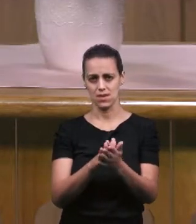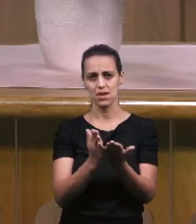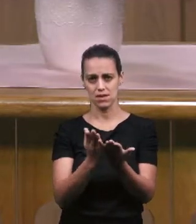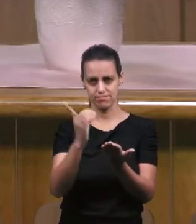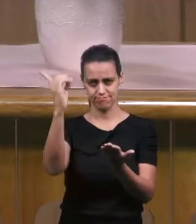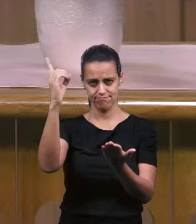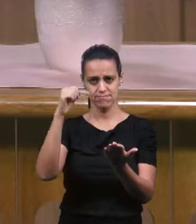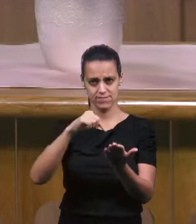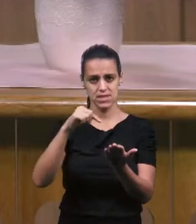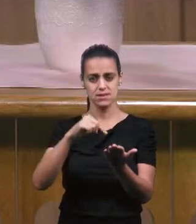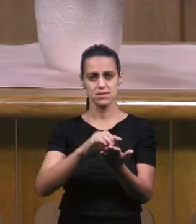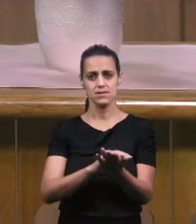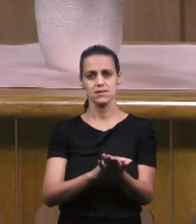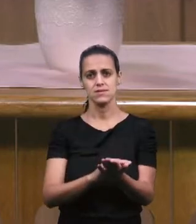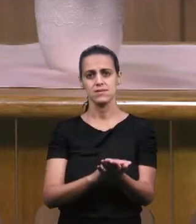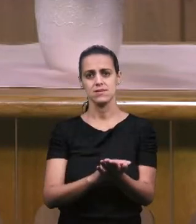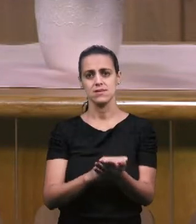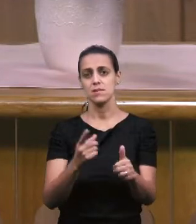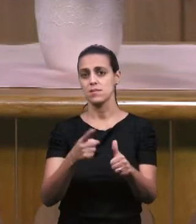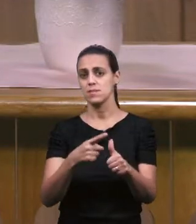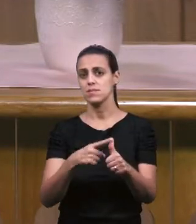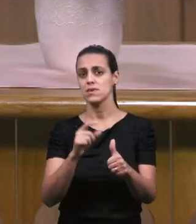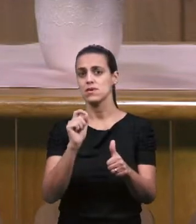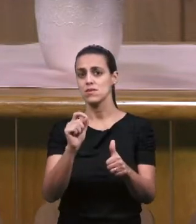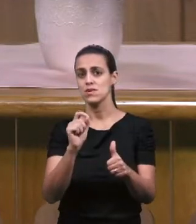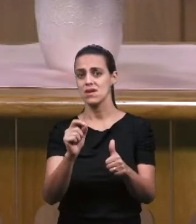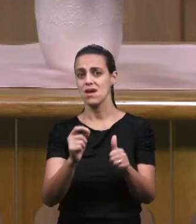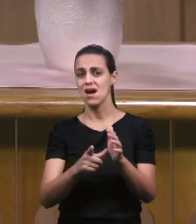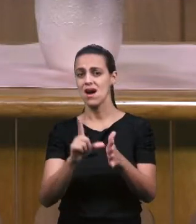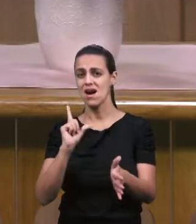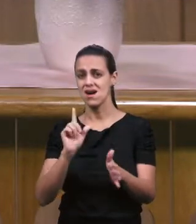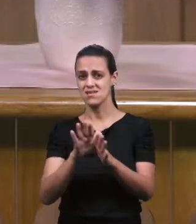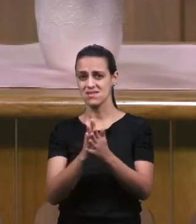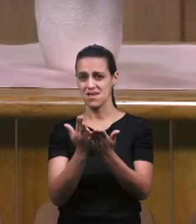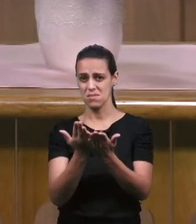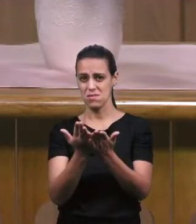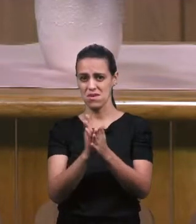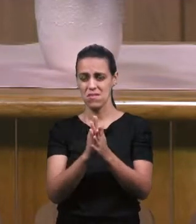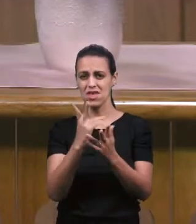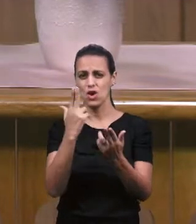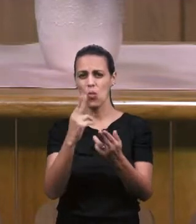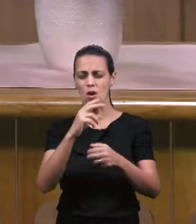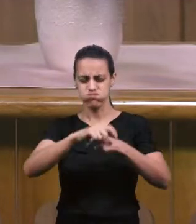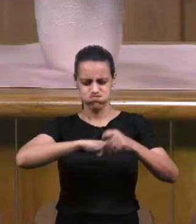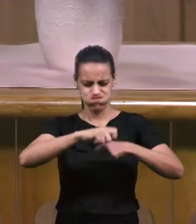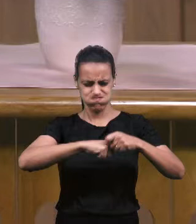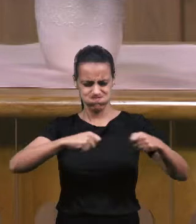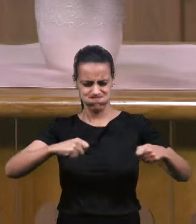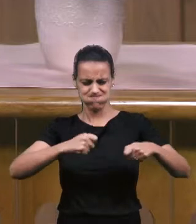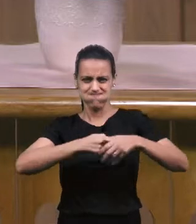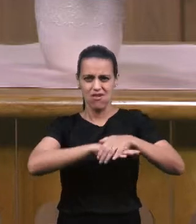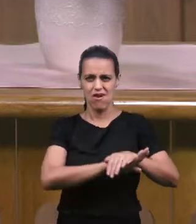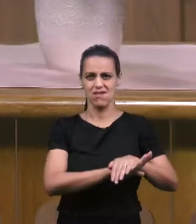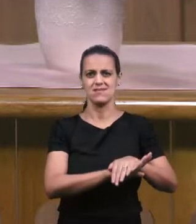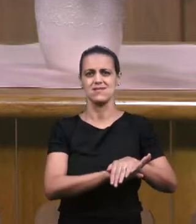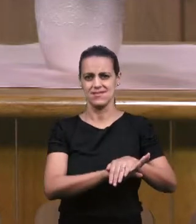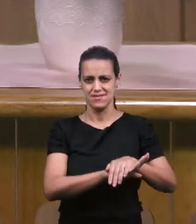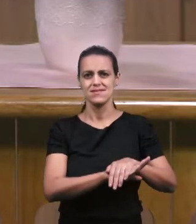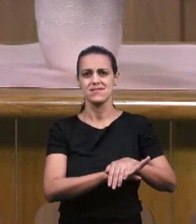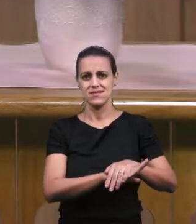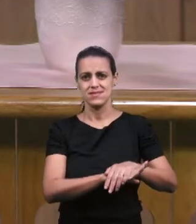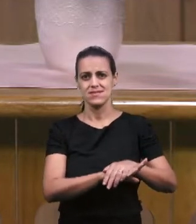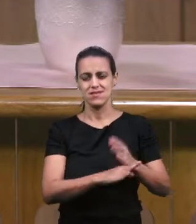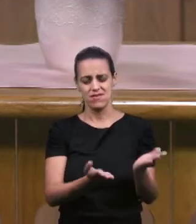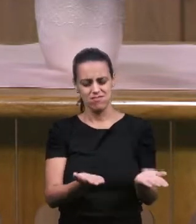Bible. Tout d'abord, c'est que la Bible était enchaînée. Quand on dit enchaînée, pourquoi? Parce que